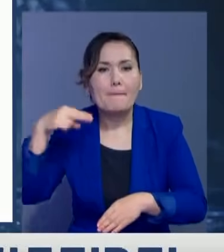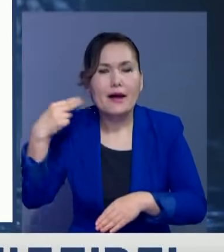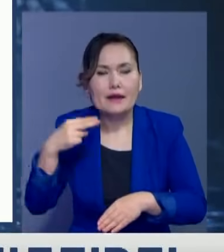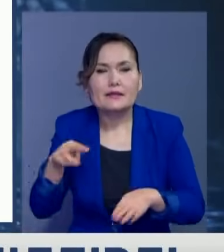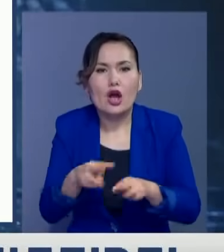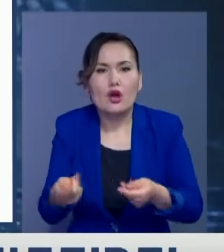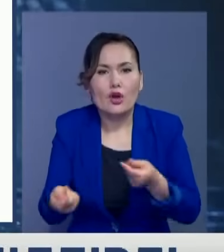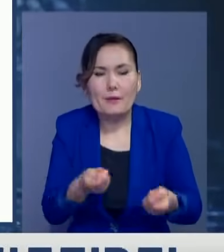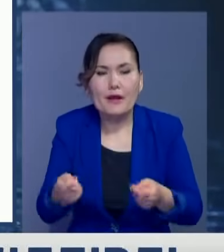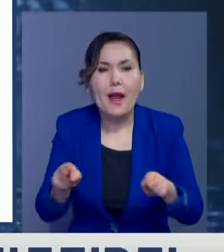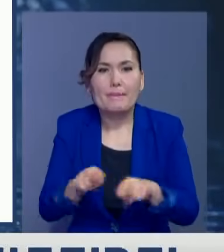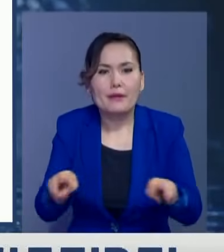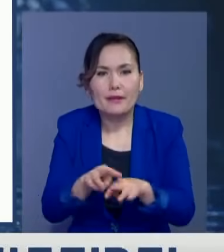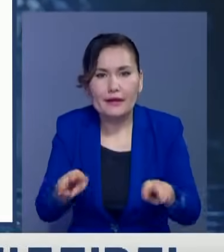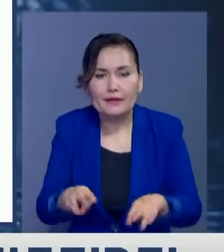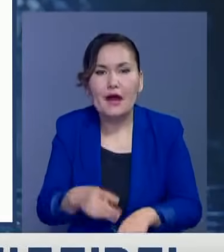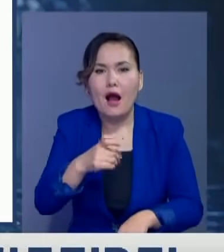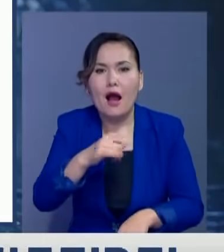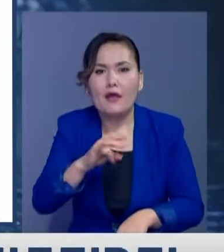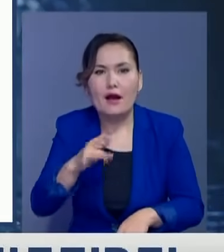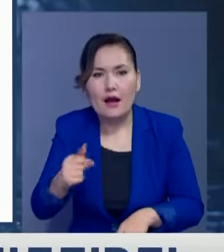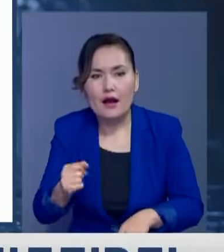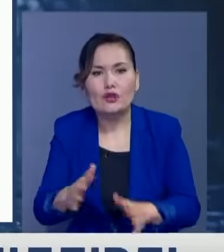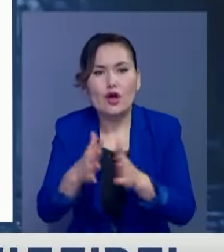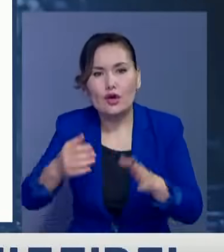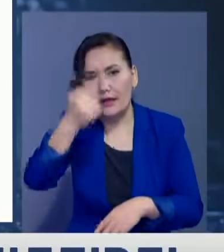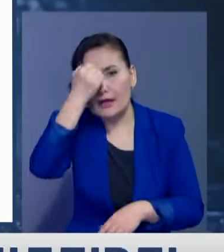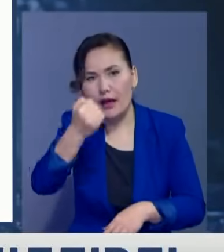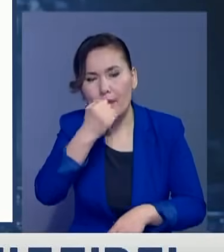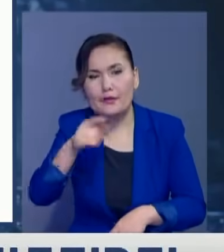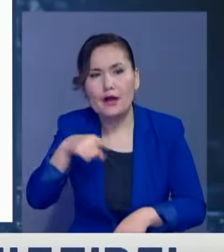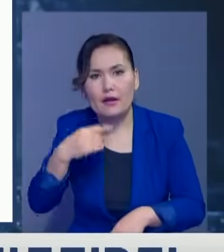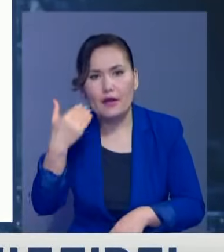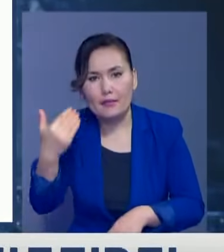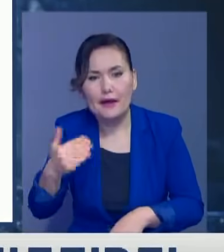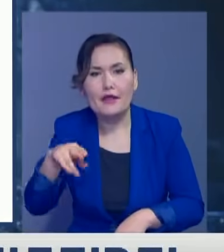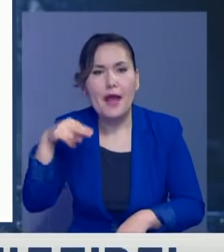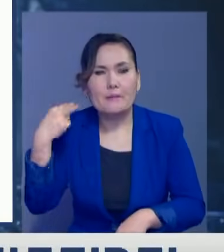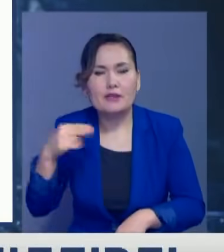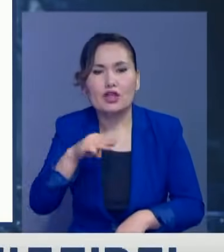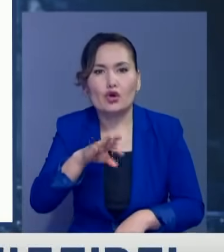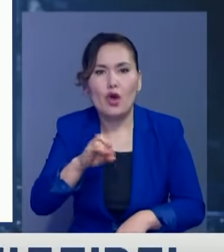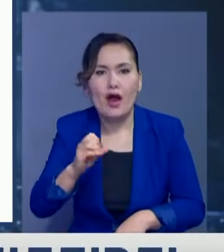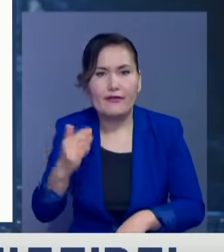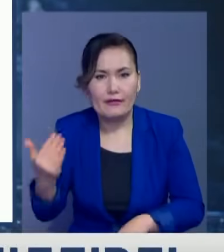Пәкістан үкіметіне және премьер-министр Имран Ханға шынайы алғысымды білдіремін, деді президент.